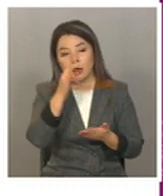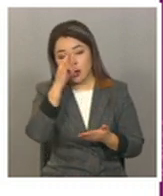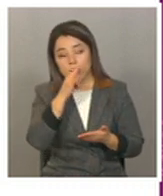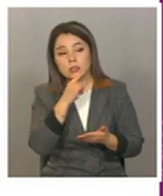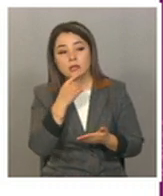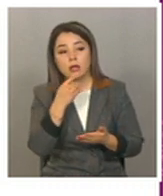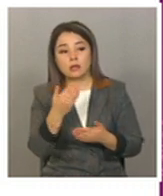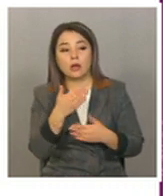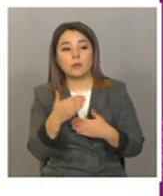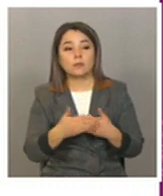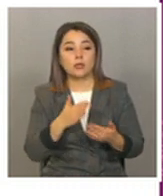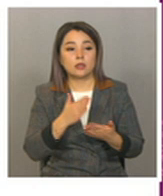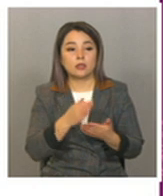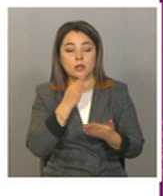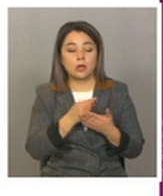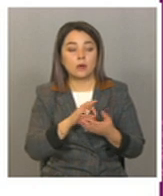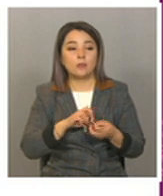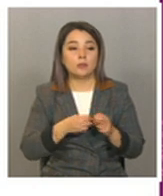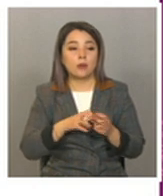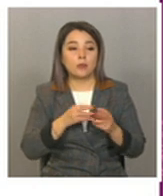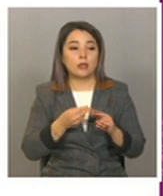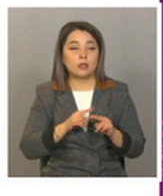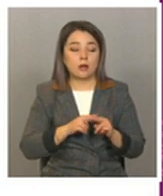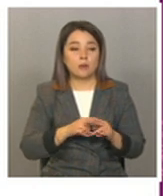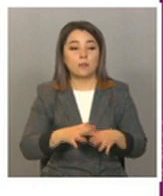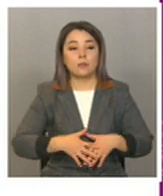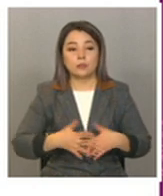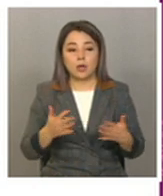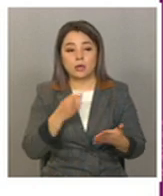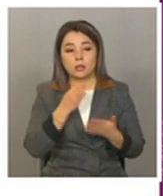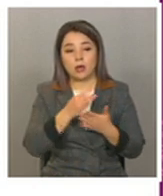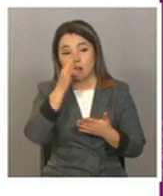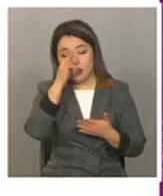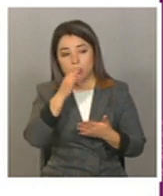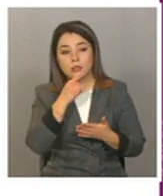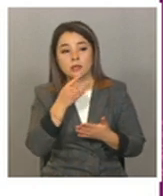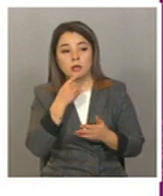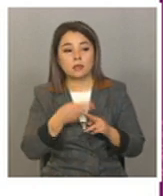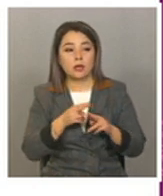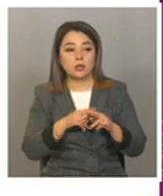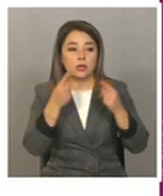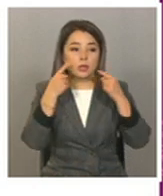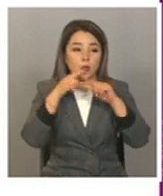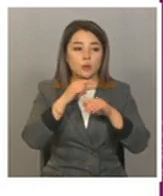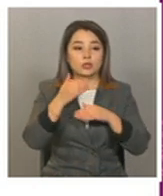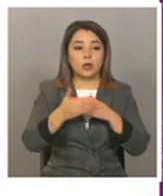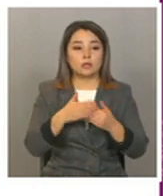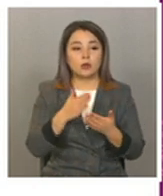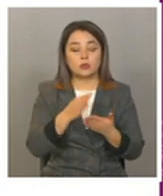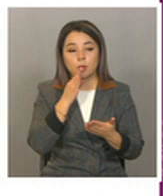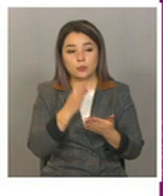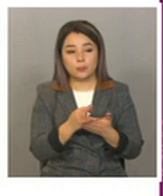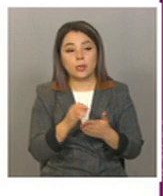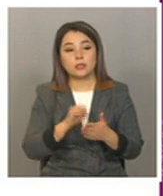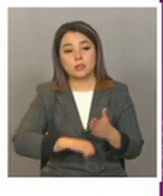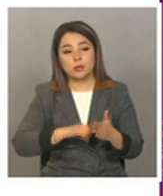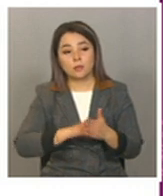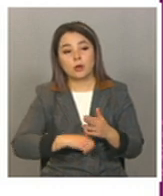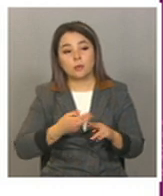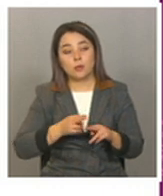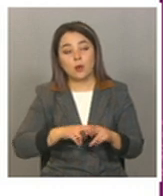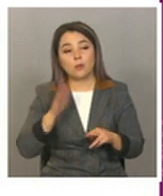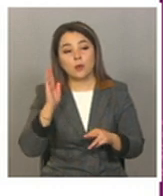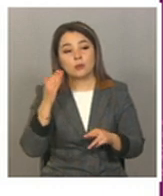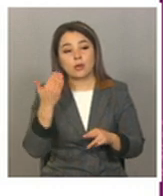алдында тұрған ең өзекті мәселелердің бірі – қазақ тілін технологиялармен жақындастыру. Себебі,